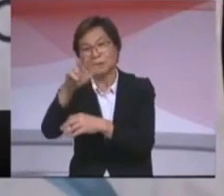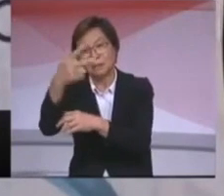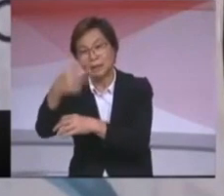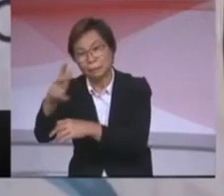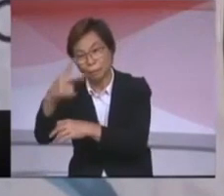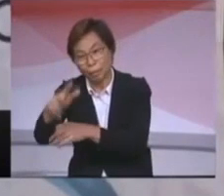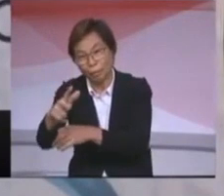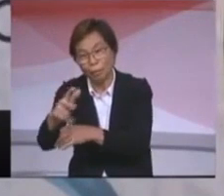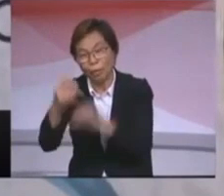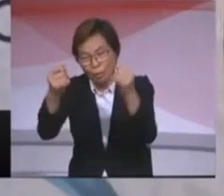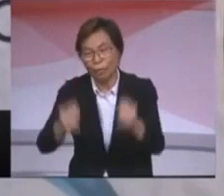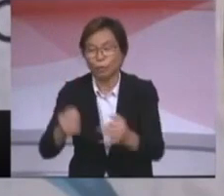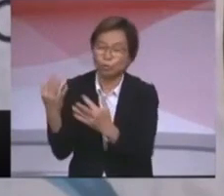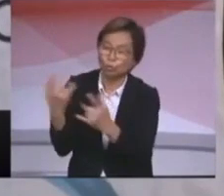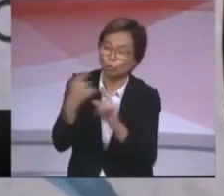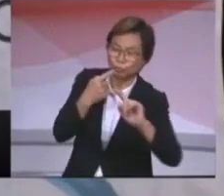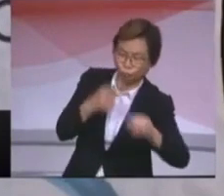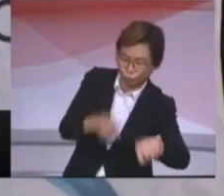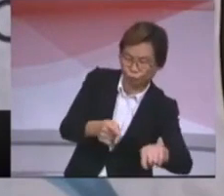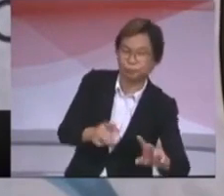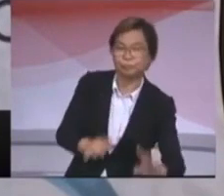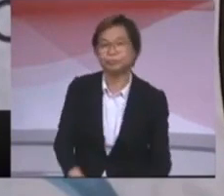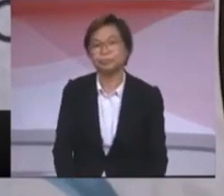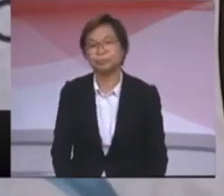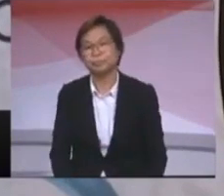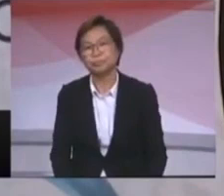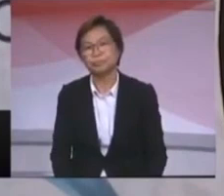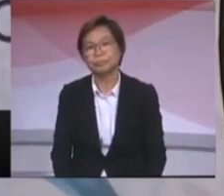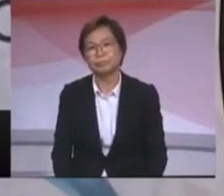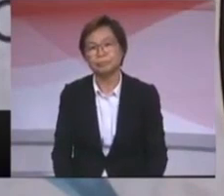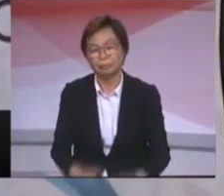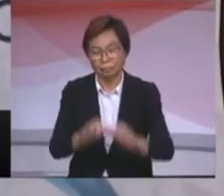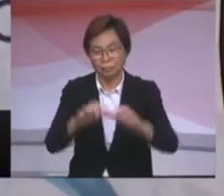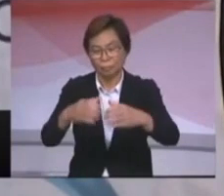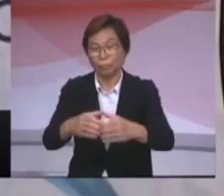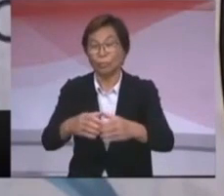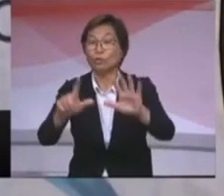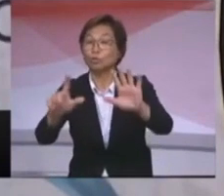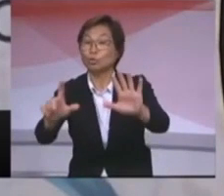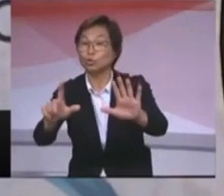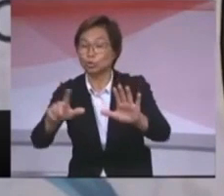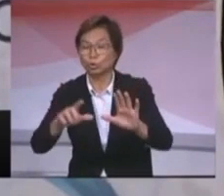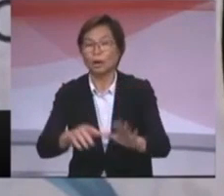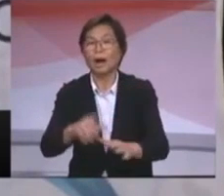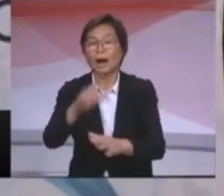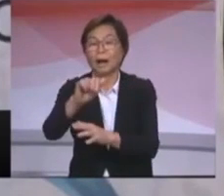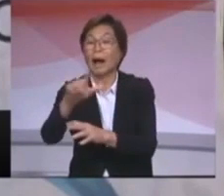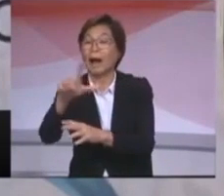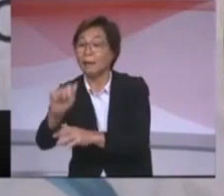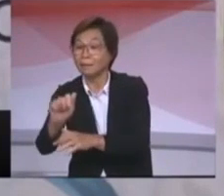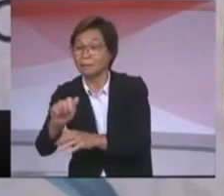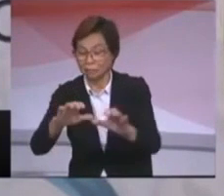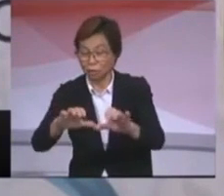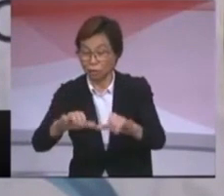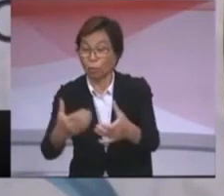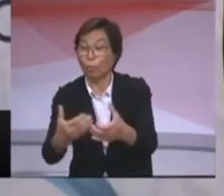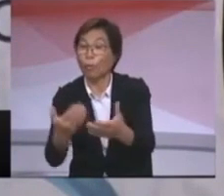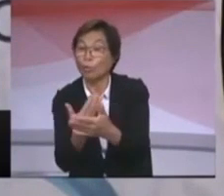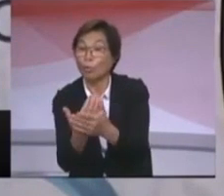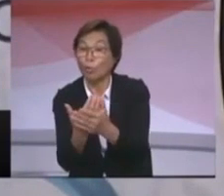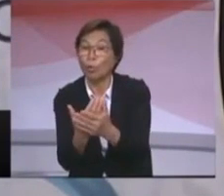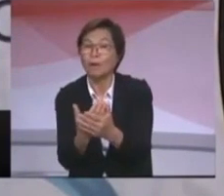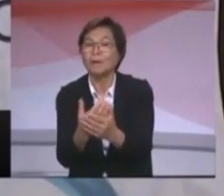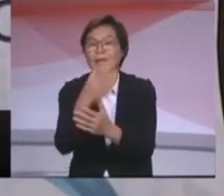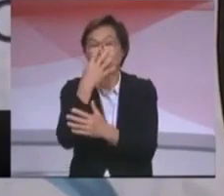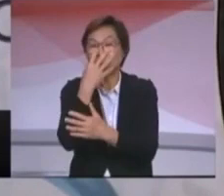413 individu masih menunggu keputusan. Kluster ketujuh ialah kluster Gala. Kluster baru ini melibatkan